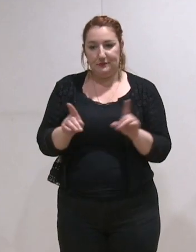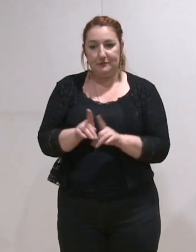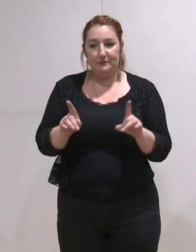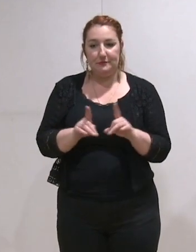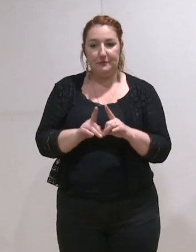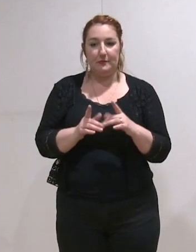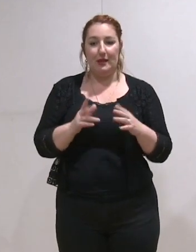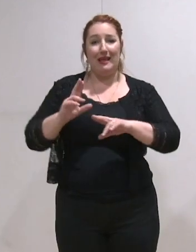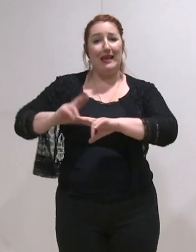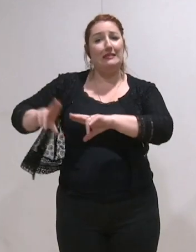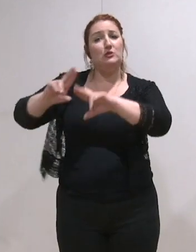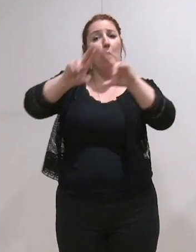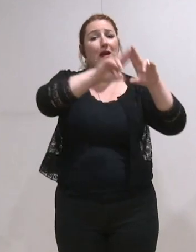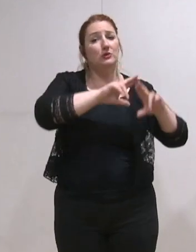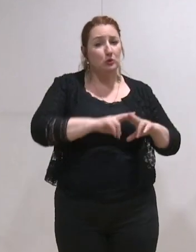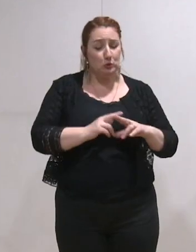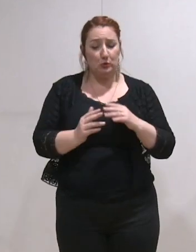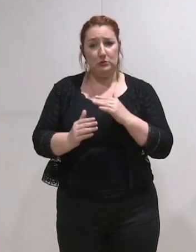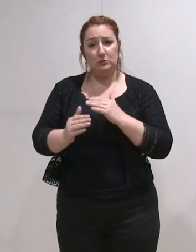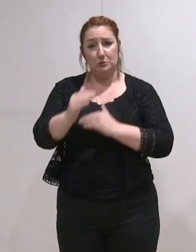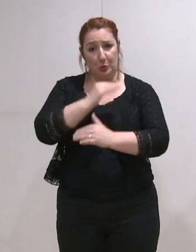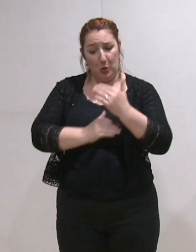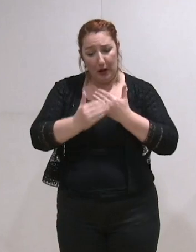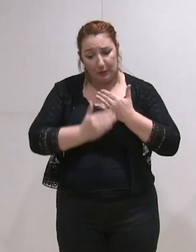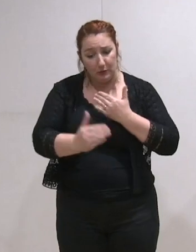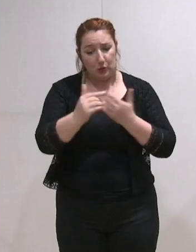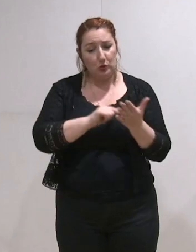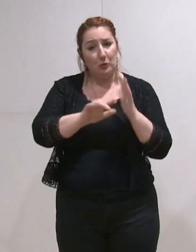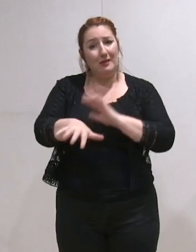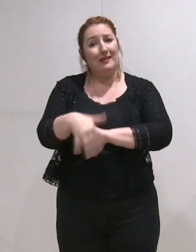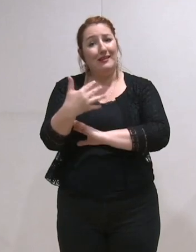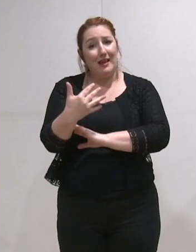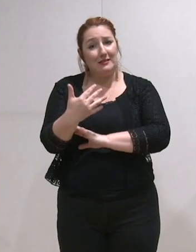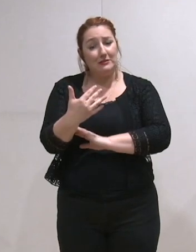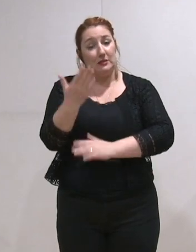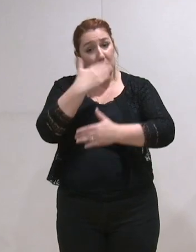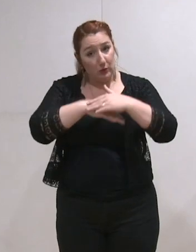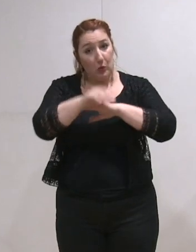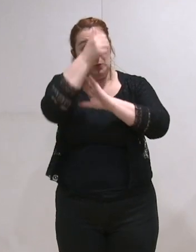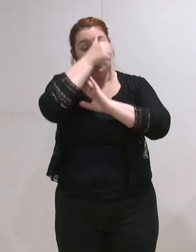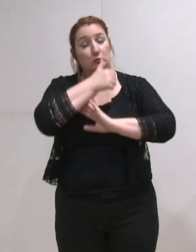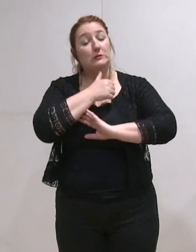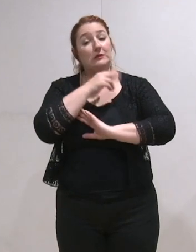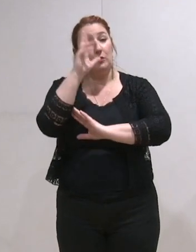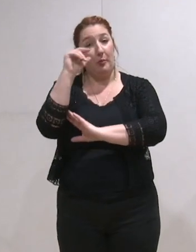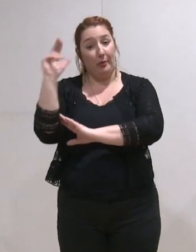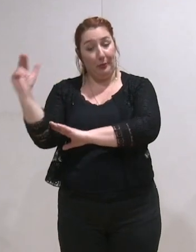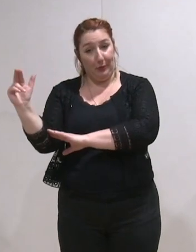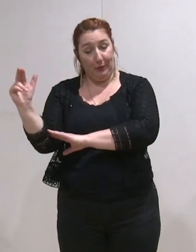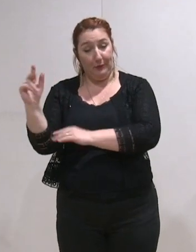programmation de la restauration au titre de l'année 2015 donc du musée de peinture et